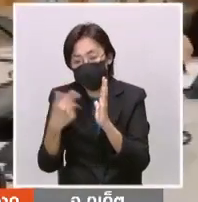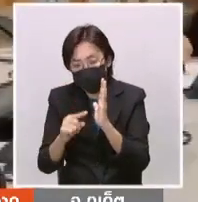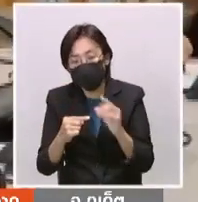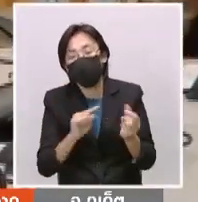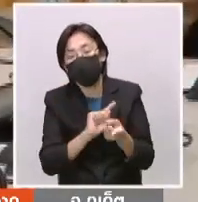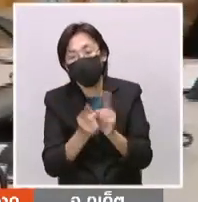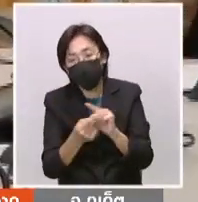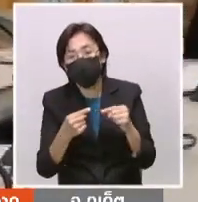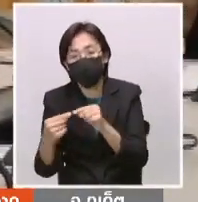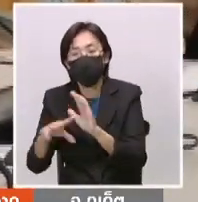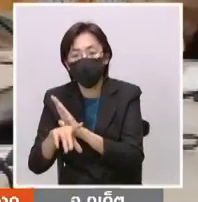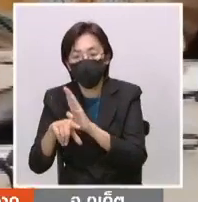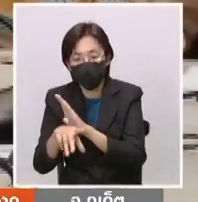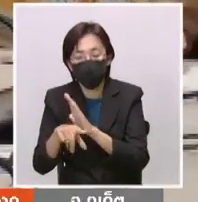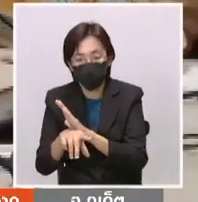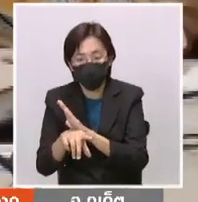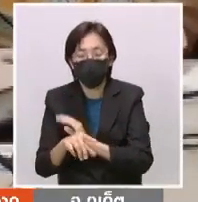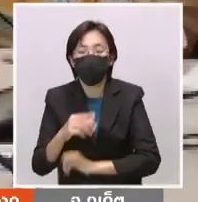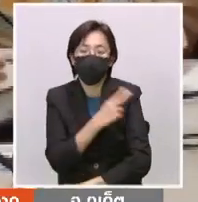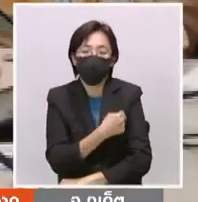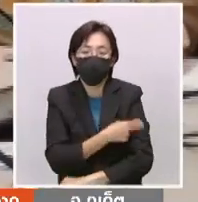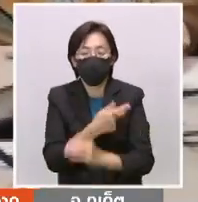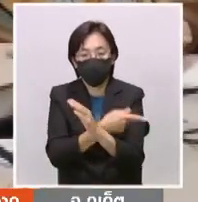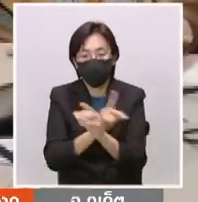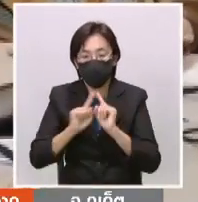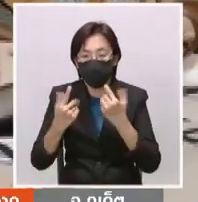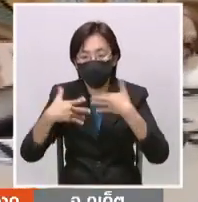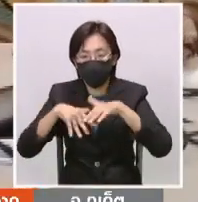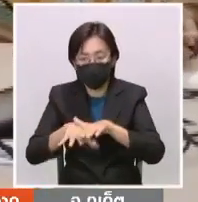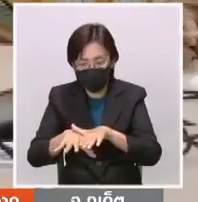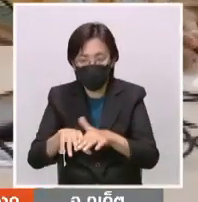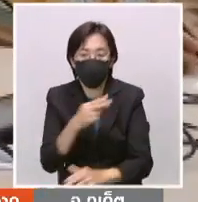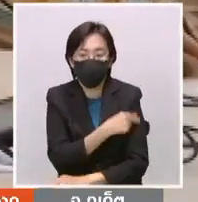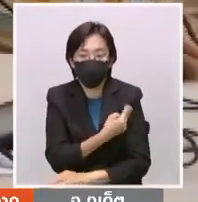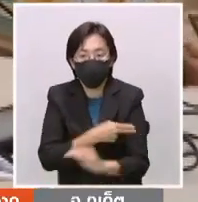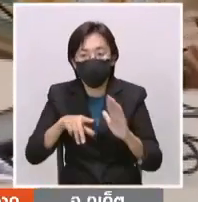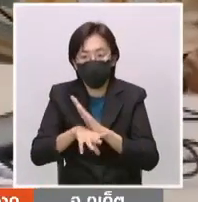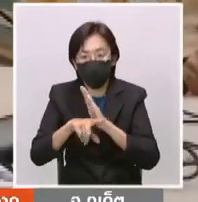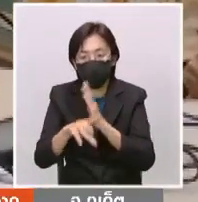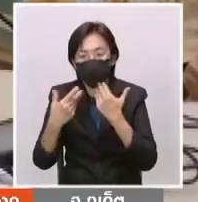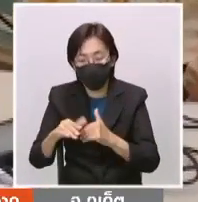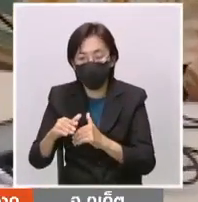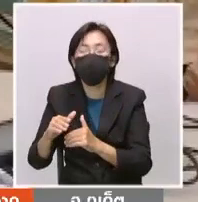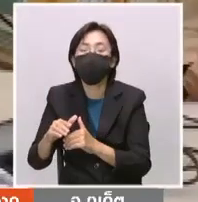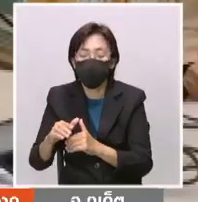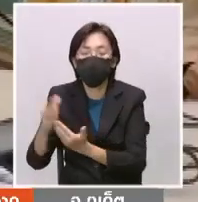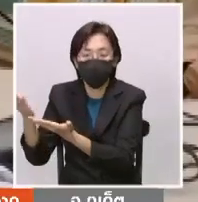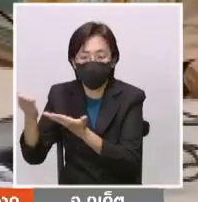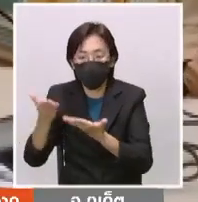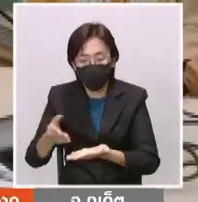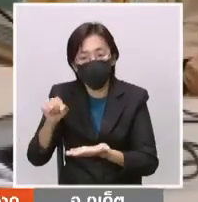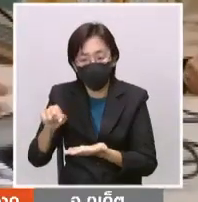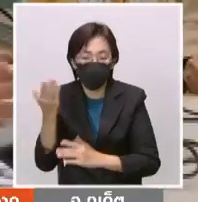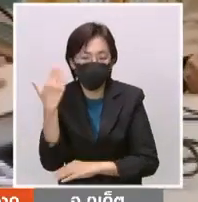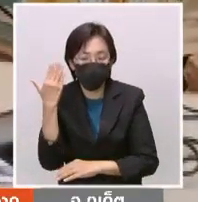อไปที่จังหวัดชลบุรีทางสาธารณสุขภูเก็ตประสานงานไปที่สาธารณสุขชลบุรีแล้วนะครับก็เชิญตัวนักท่องเที่ยวรายนี้ตั้งแต่เ